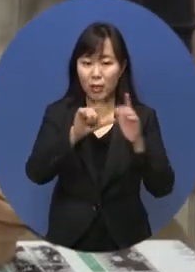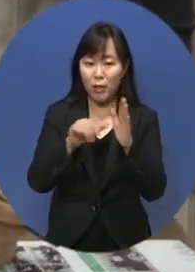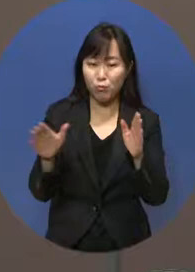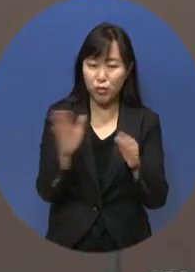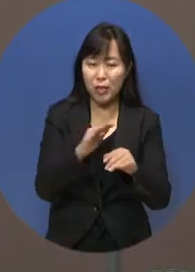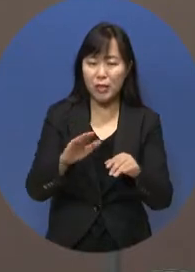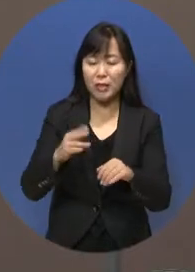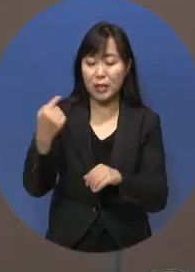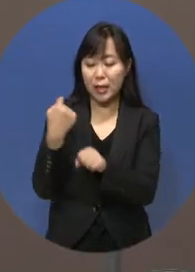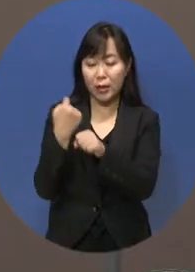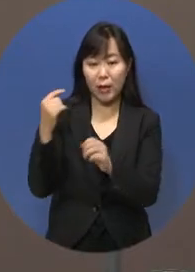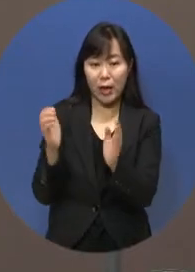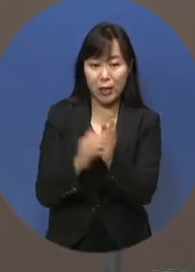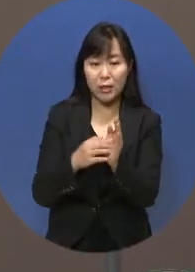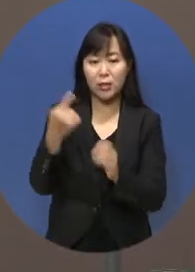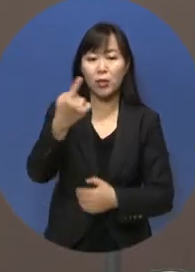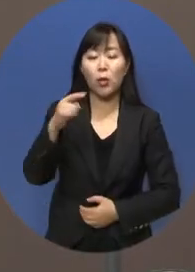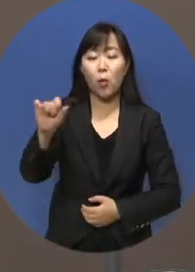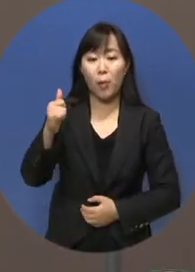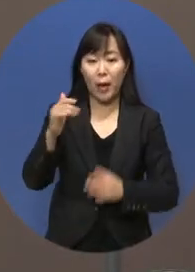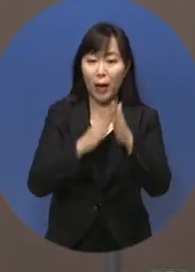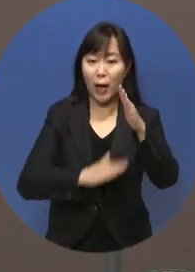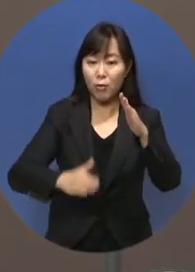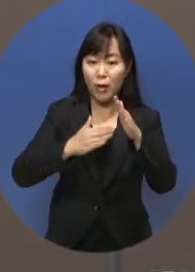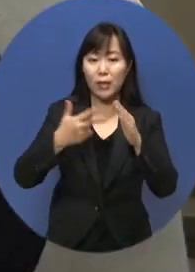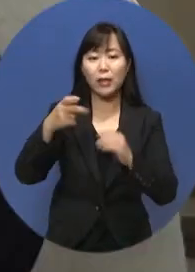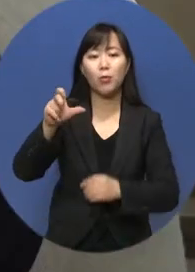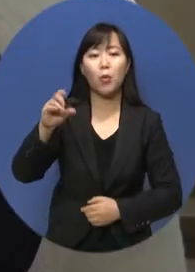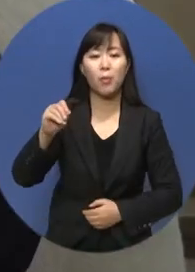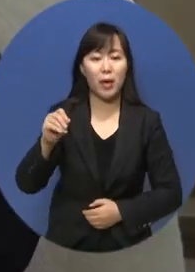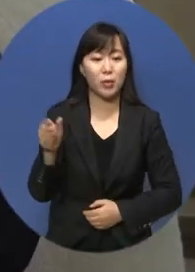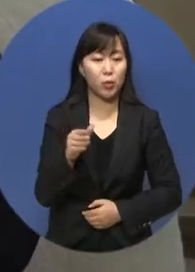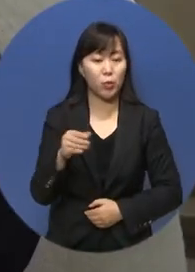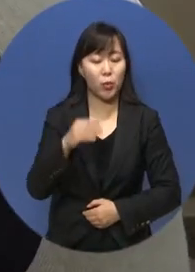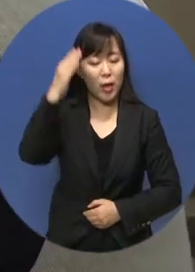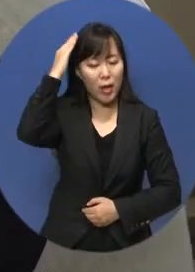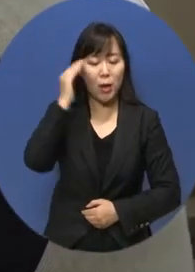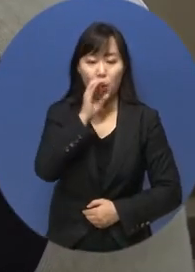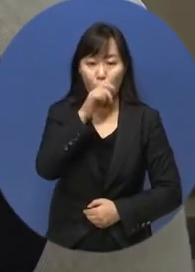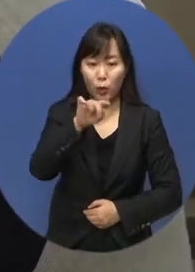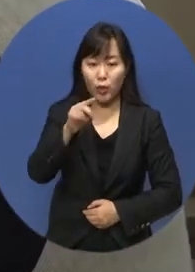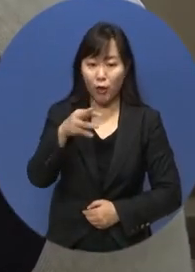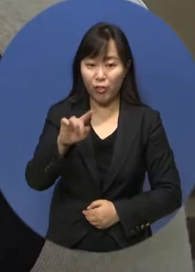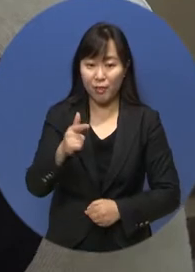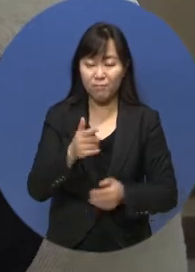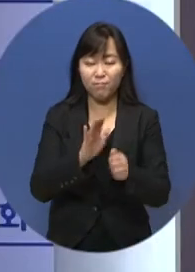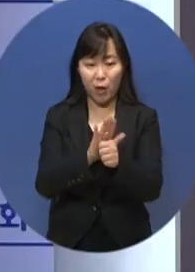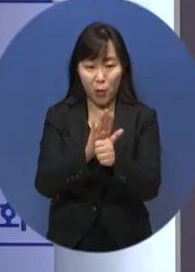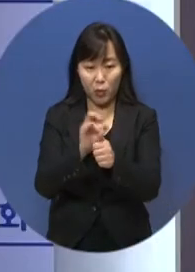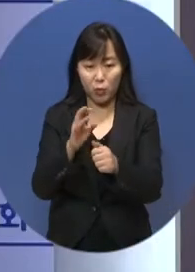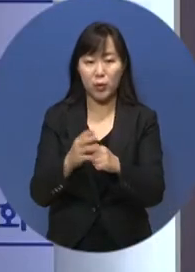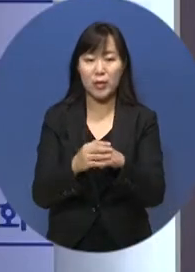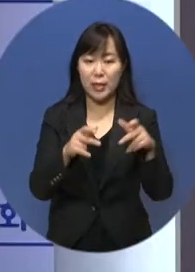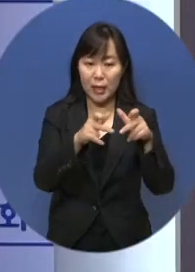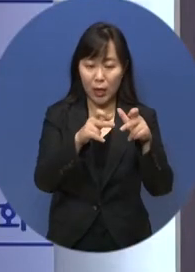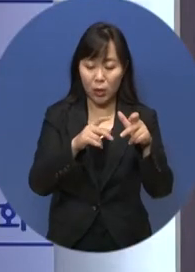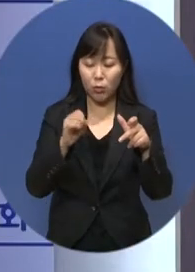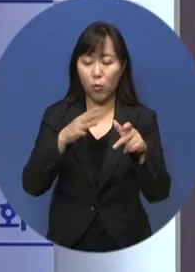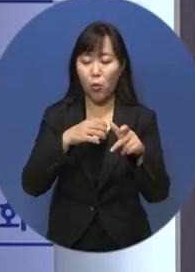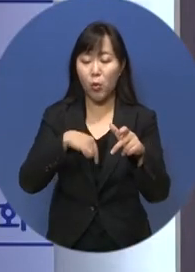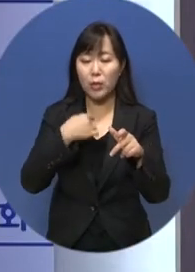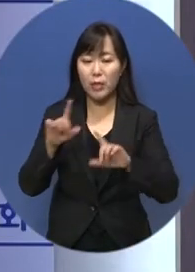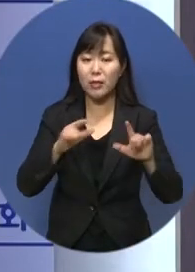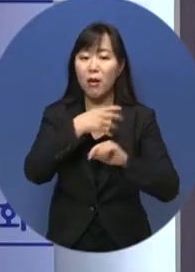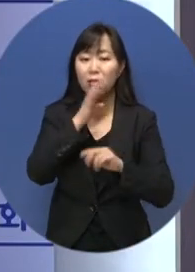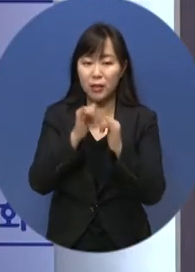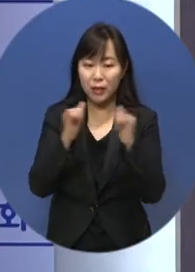지난해까지 1,500여 가구에 약 75만 장의 연탄을 지원해오고 있으며 그 밖에도 장애인 독거노인 등을 위한